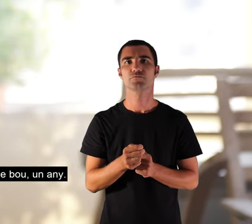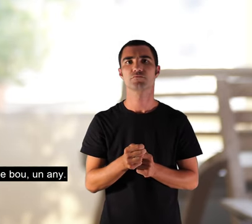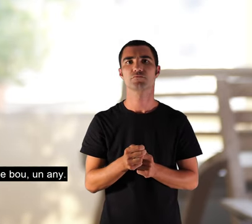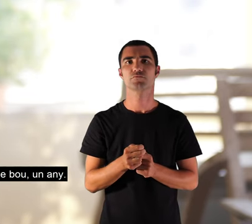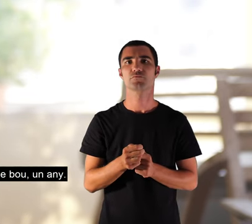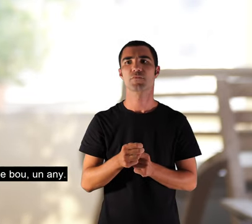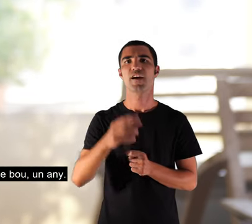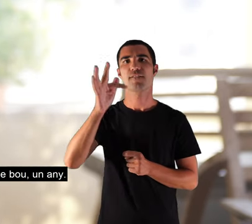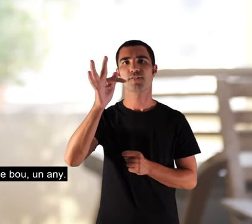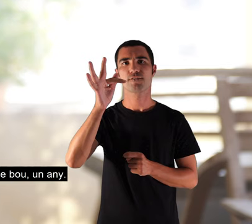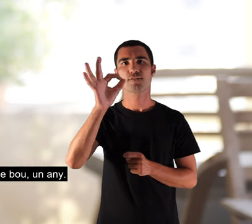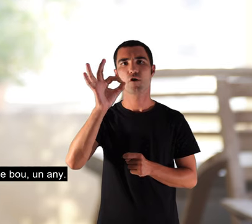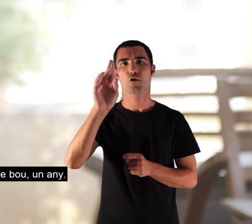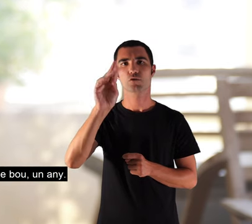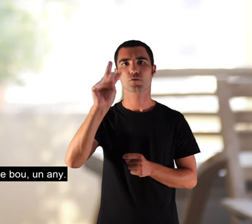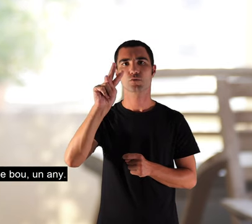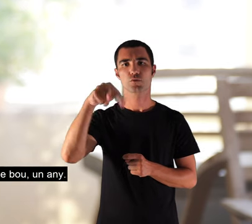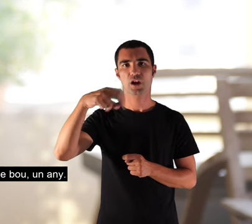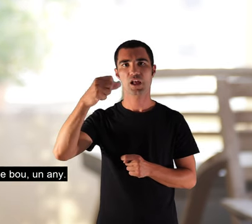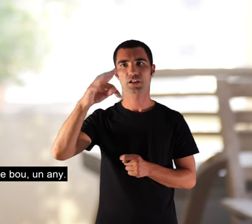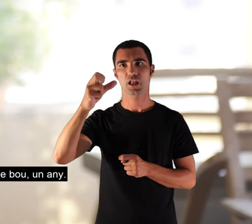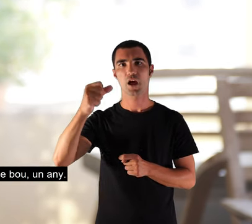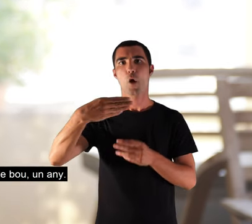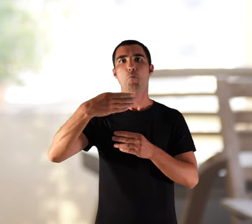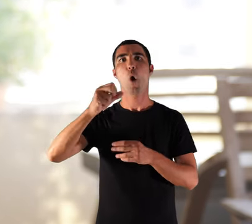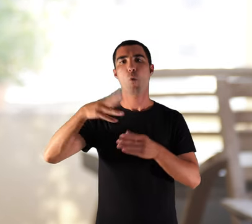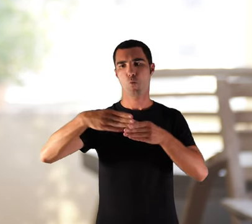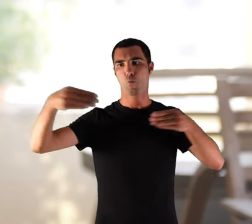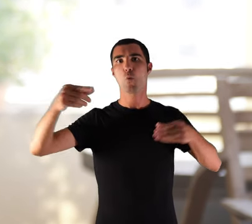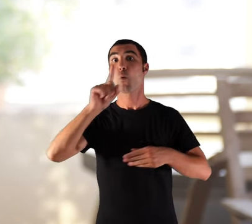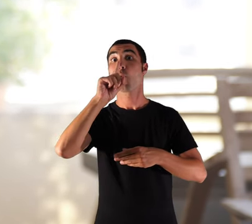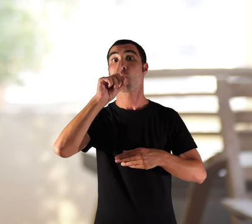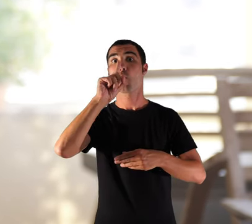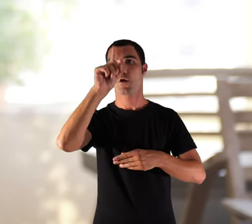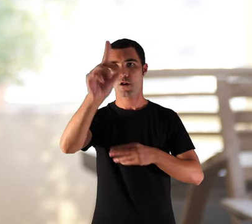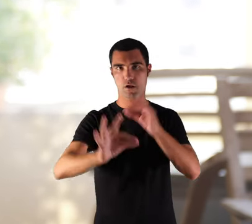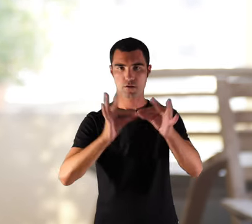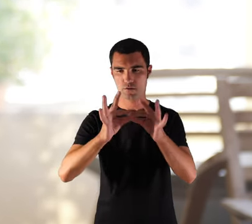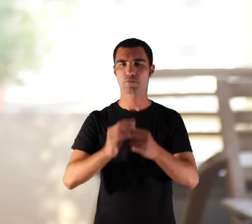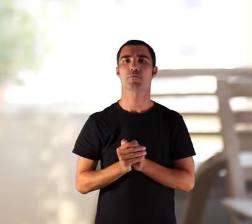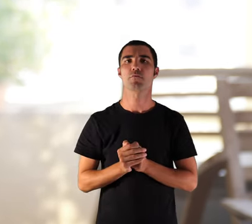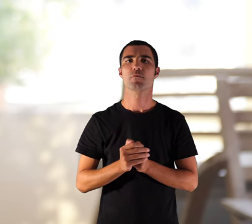Amb la Fortunata, de bou, un any. Poi vaig pescar